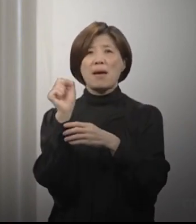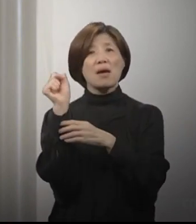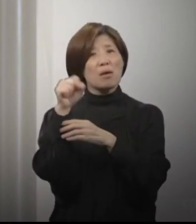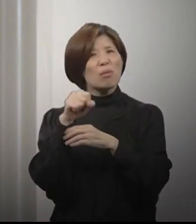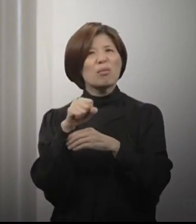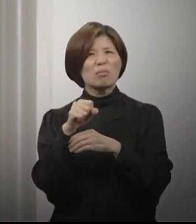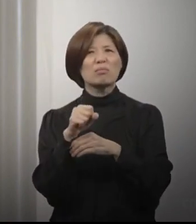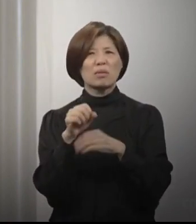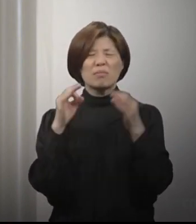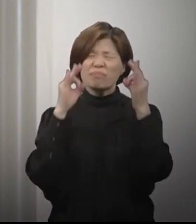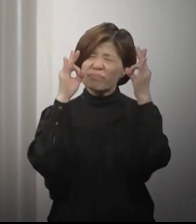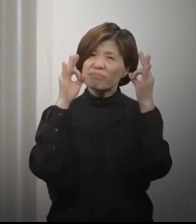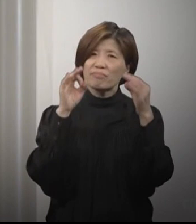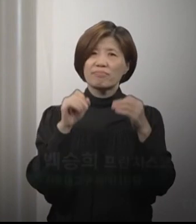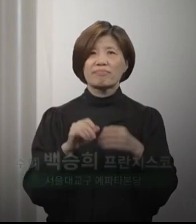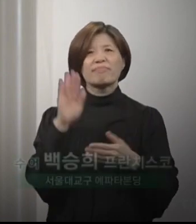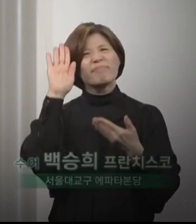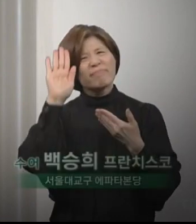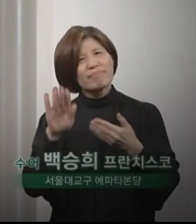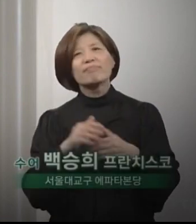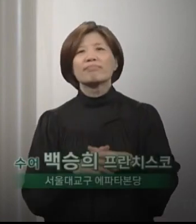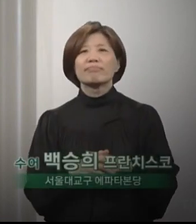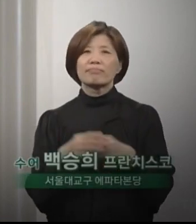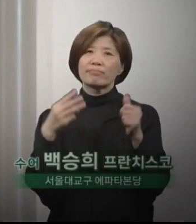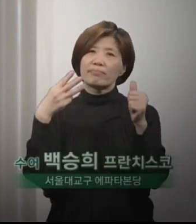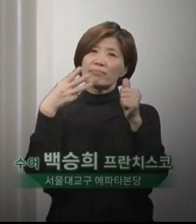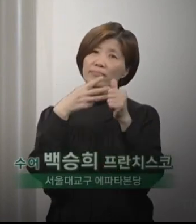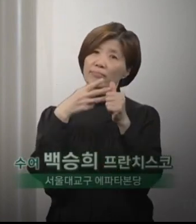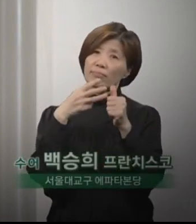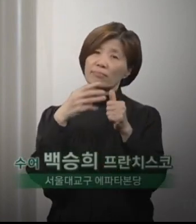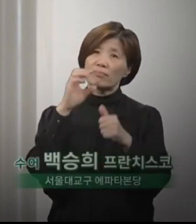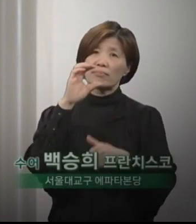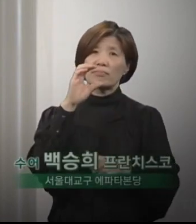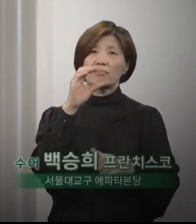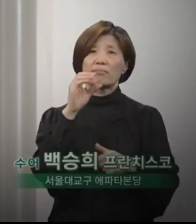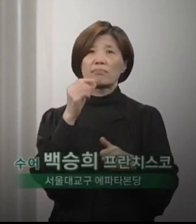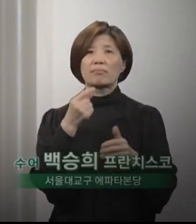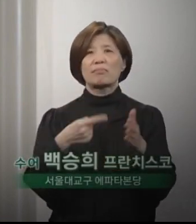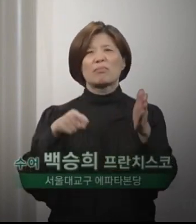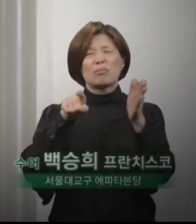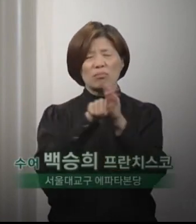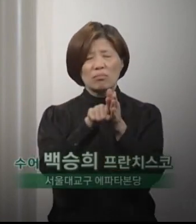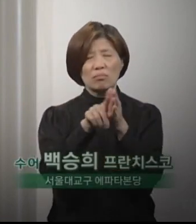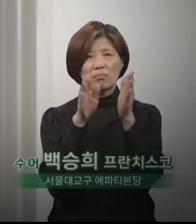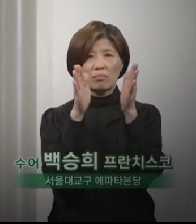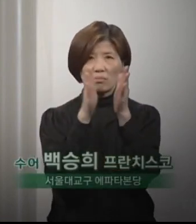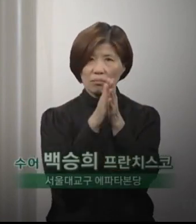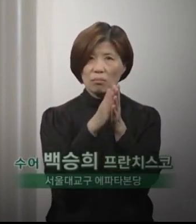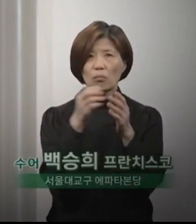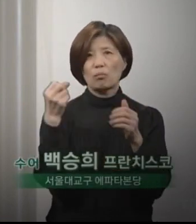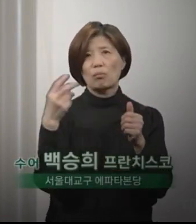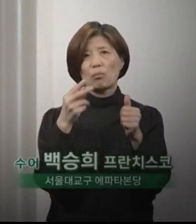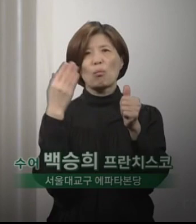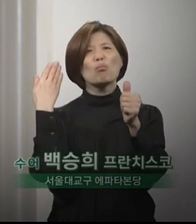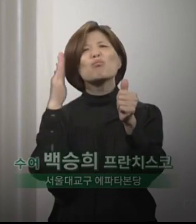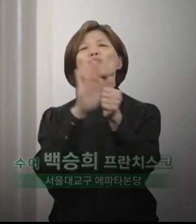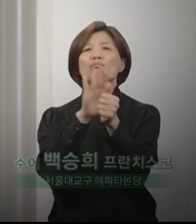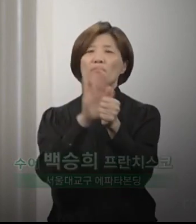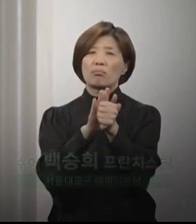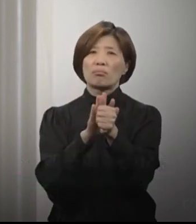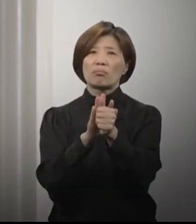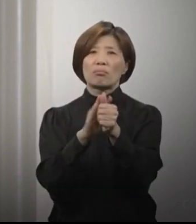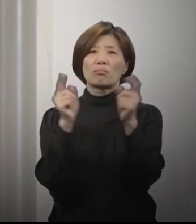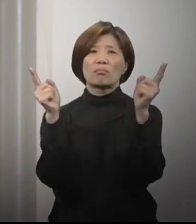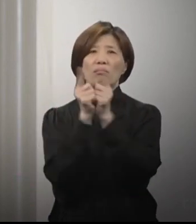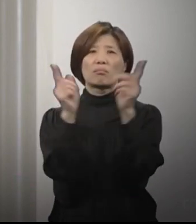앞으로도 여러 가지 기회를 통해 저희 한림성당을 위해 많은 기도와 후원 그리고